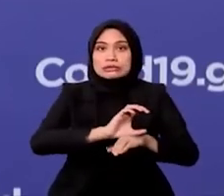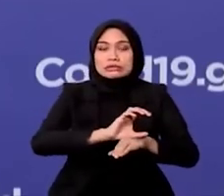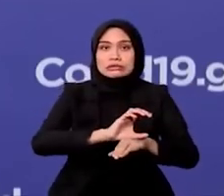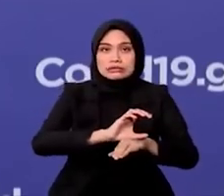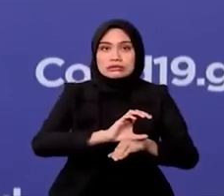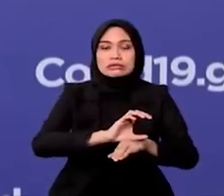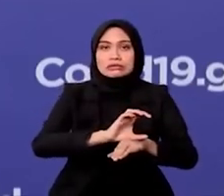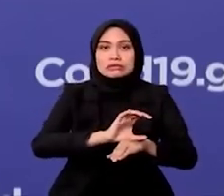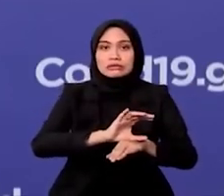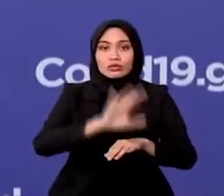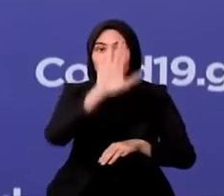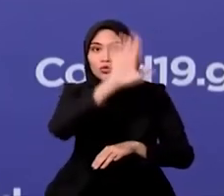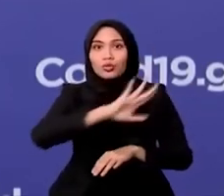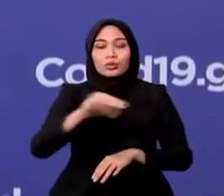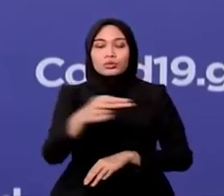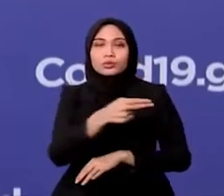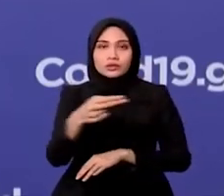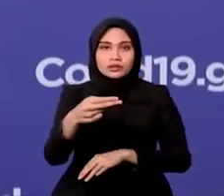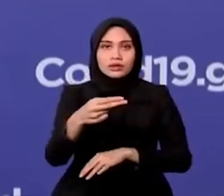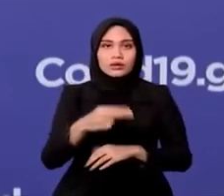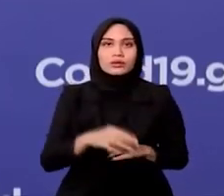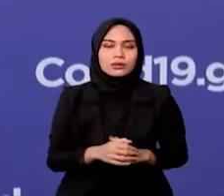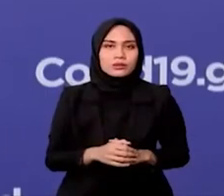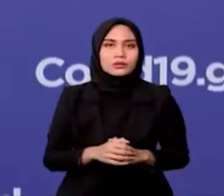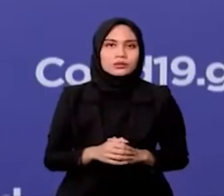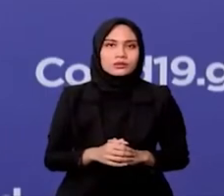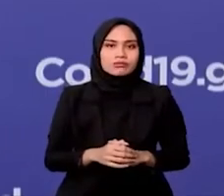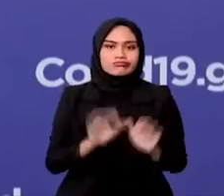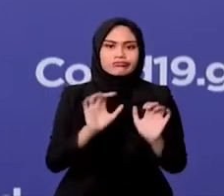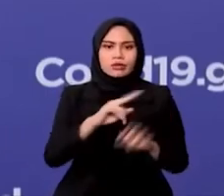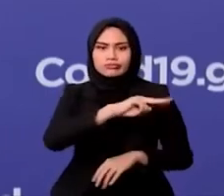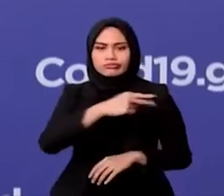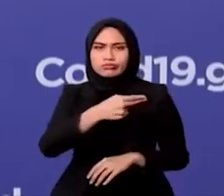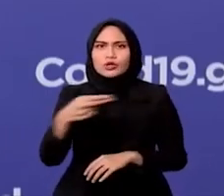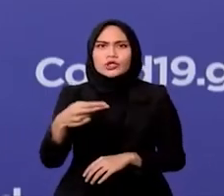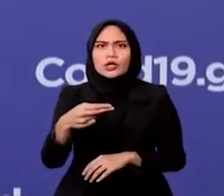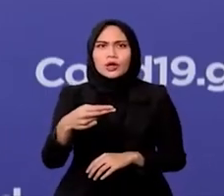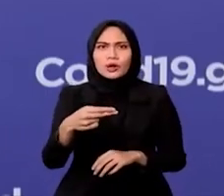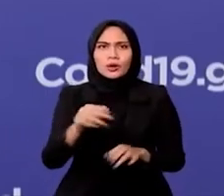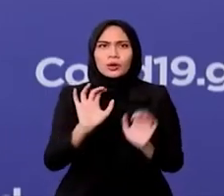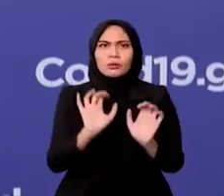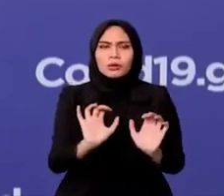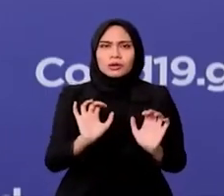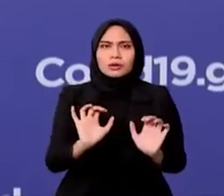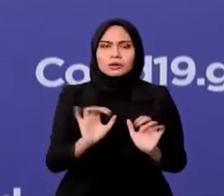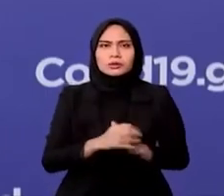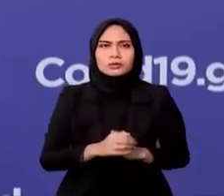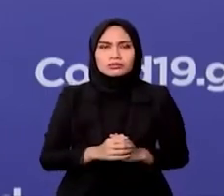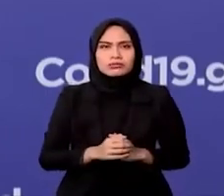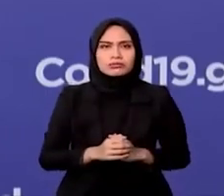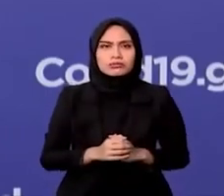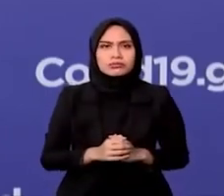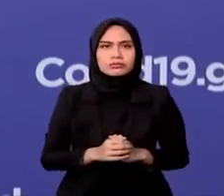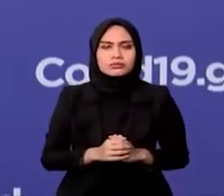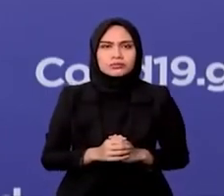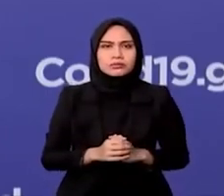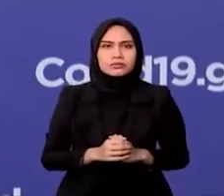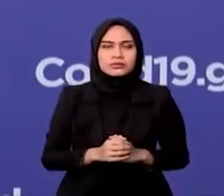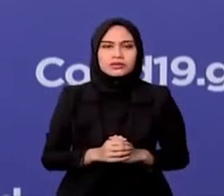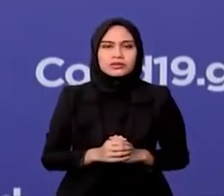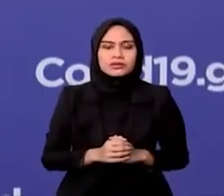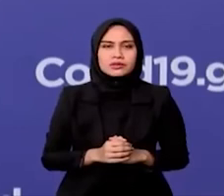mesjid dan mushalla di Indonesia sebagian besar katakan sebagai besarkan ada juga yang tentu karena kondisinya tidak